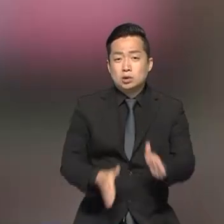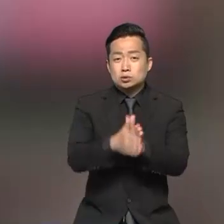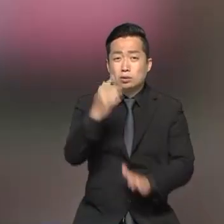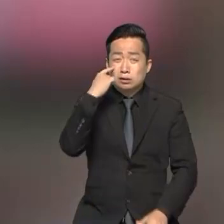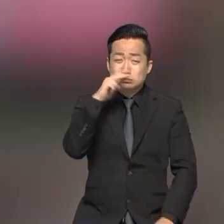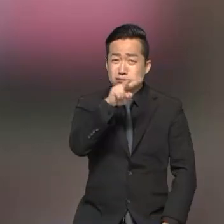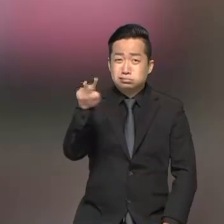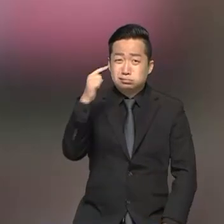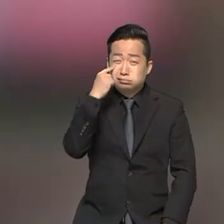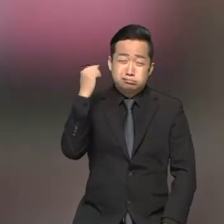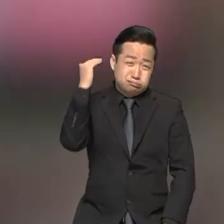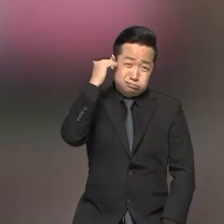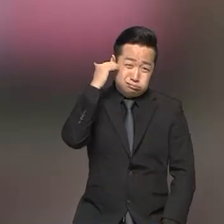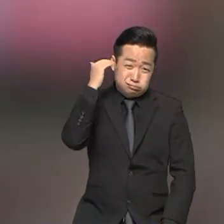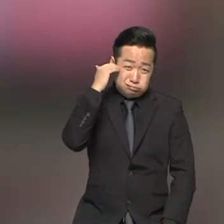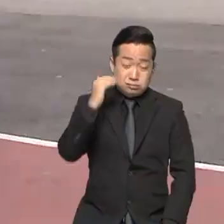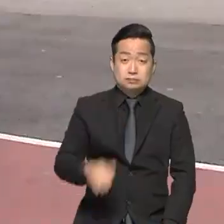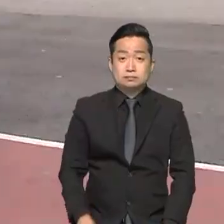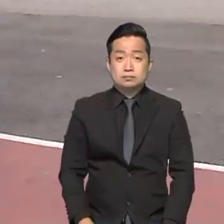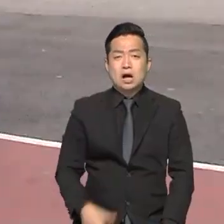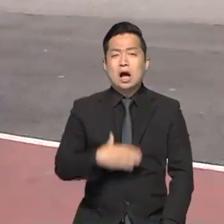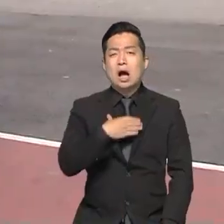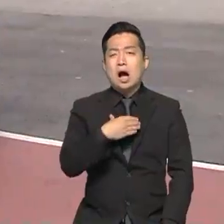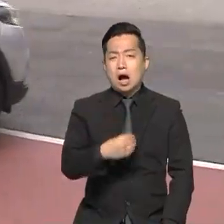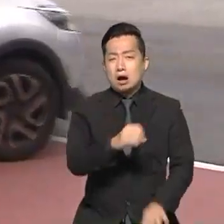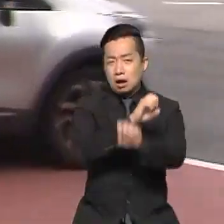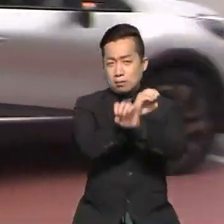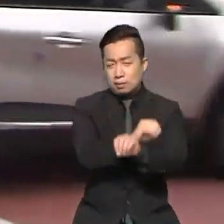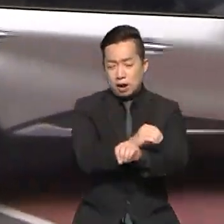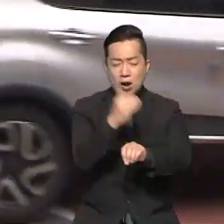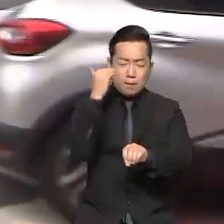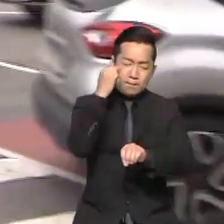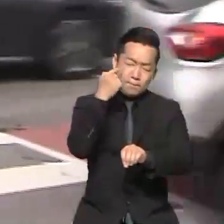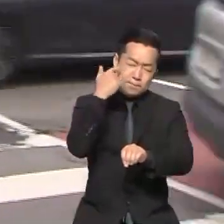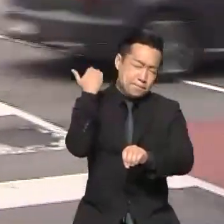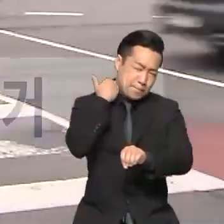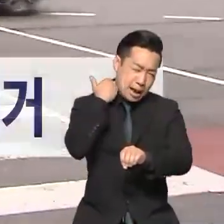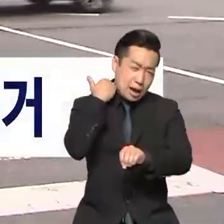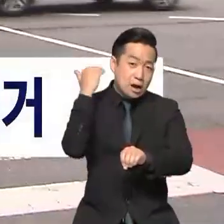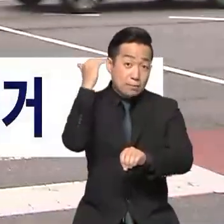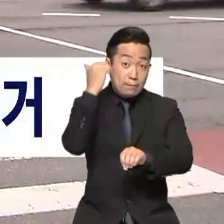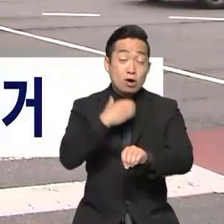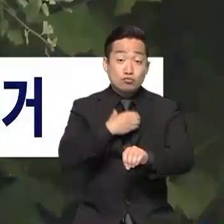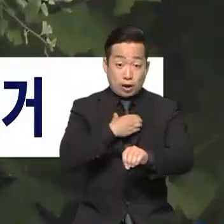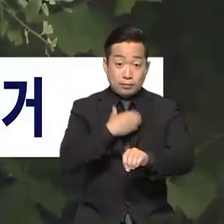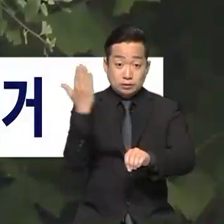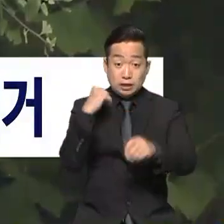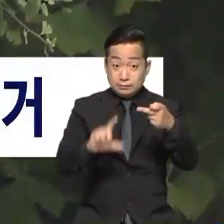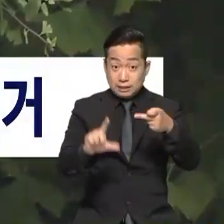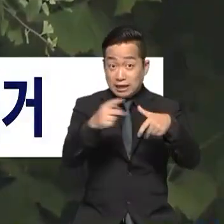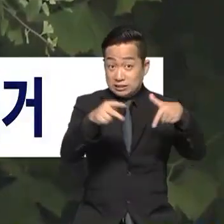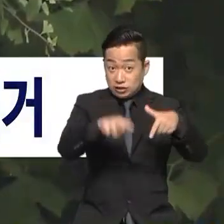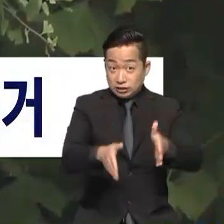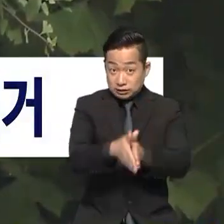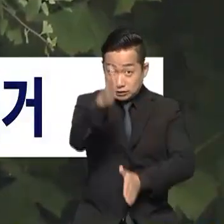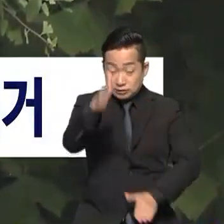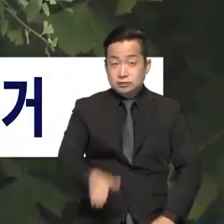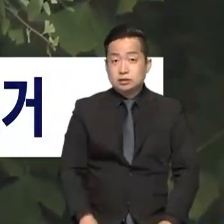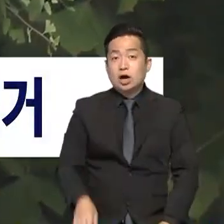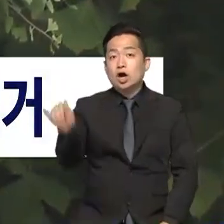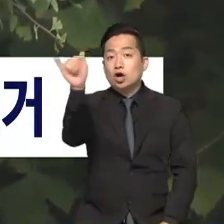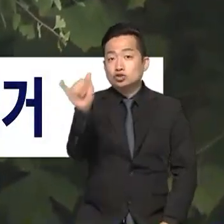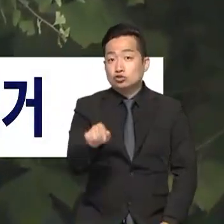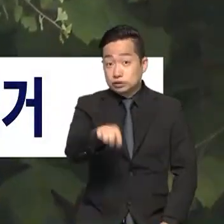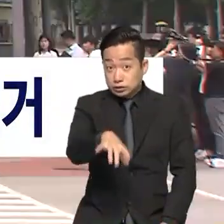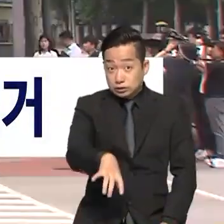해치고 교통 표지판을 가려 안전에도 위협이 된다는 시민 지적이 이어지자 지난 12일 인천시가 전국 지방자치단체